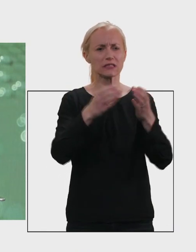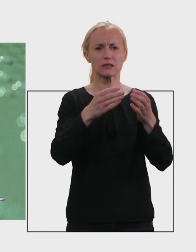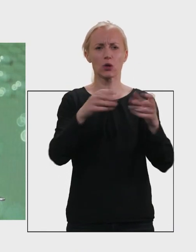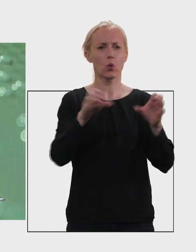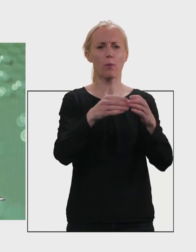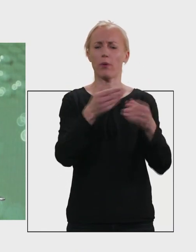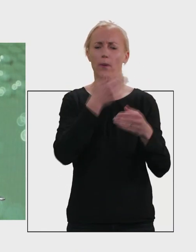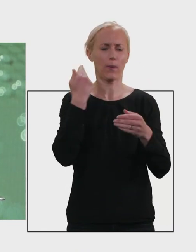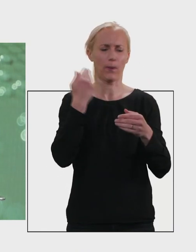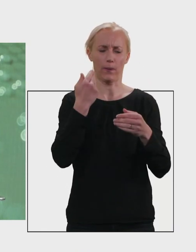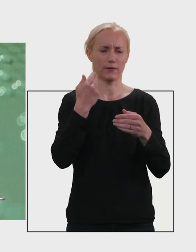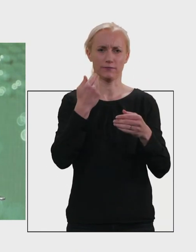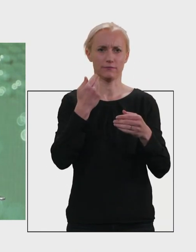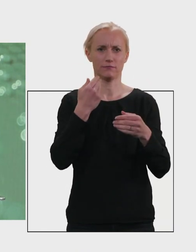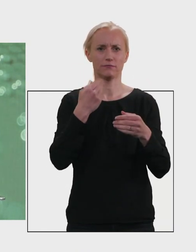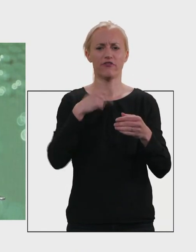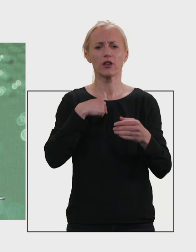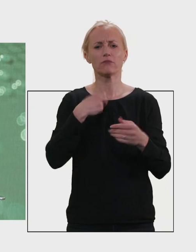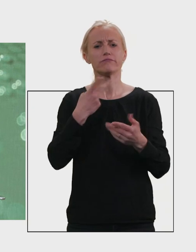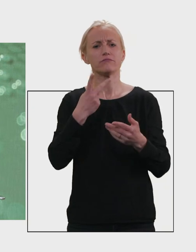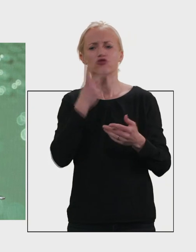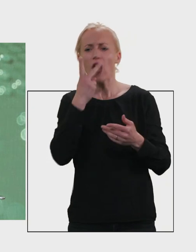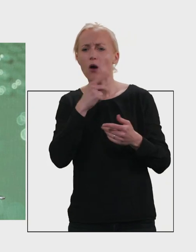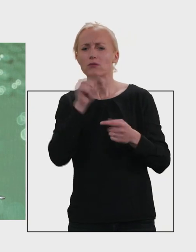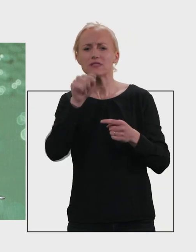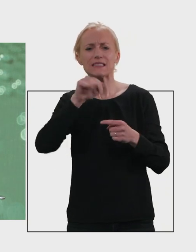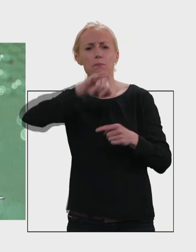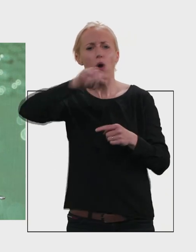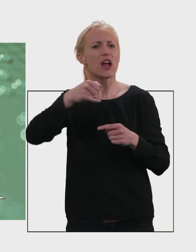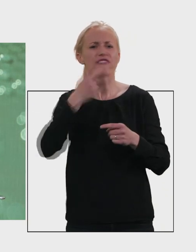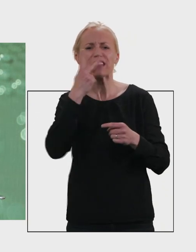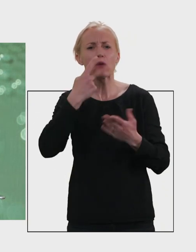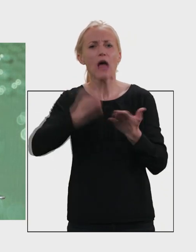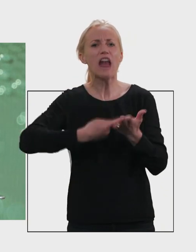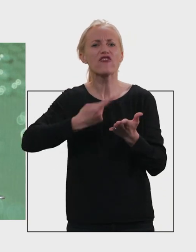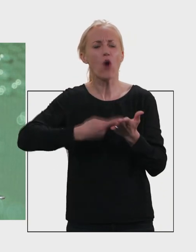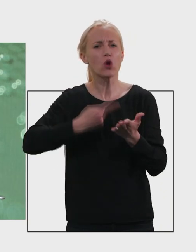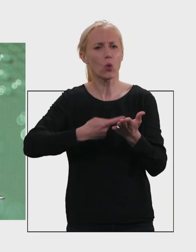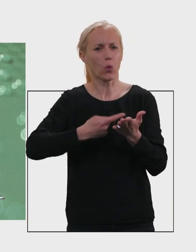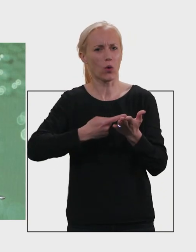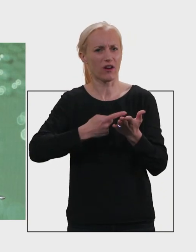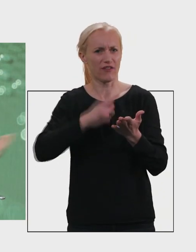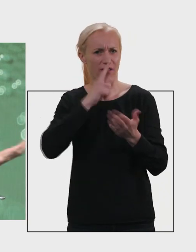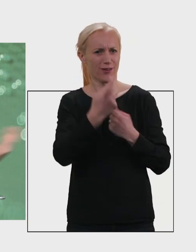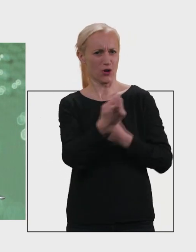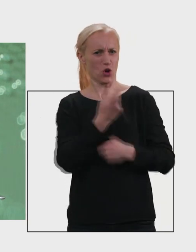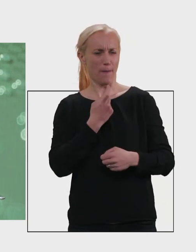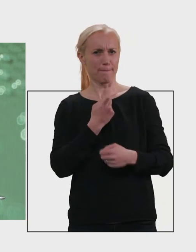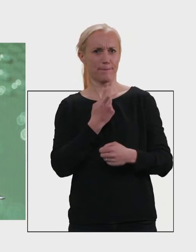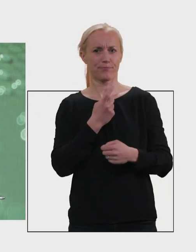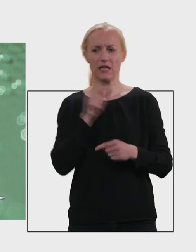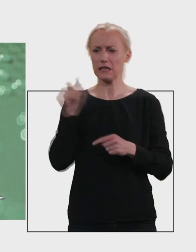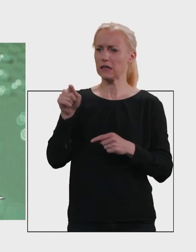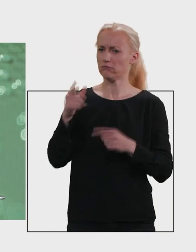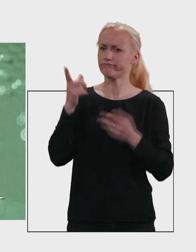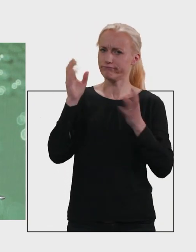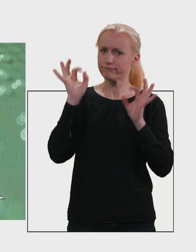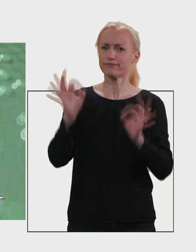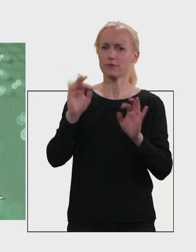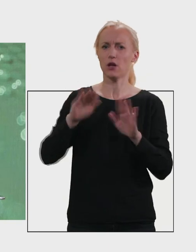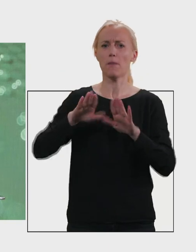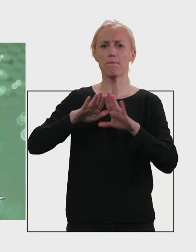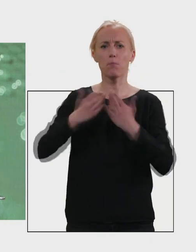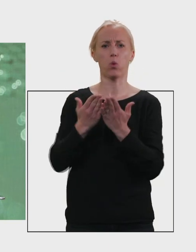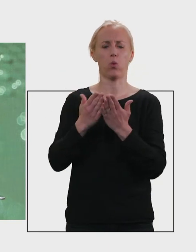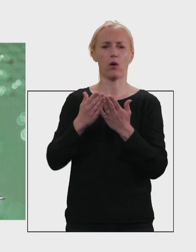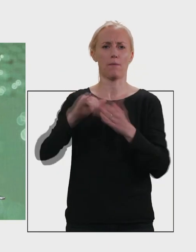immer, was für Anforderungen hat dieses Projekt, das, ja, da an uns herangetragen wird. Also hier war es konkret ein Buchprojekt. Mhm. Das